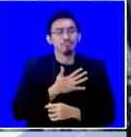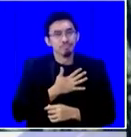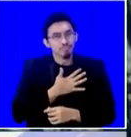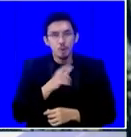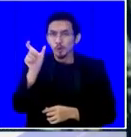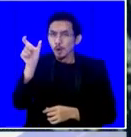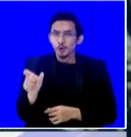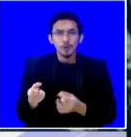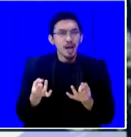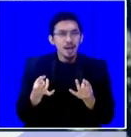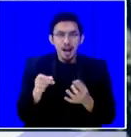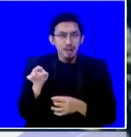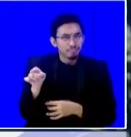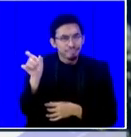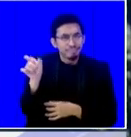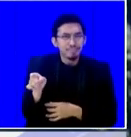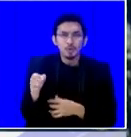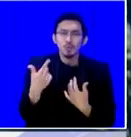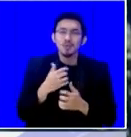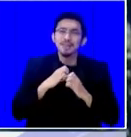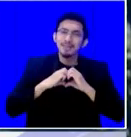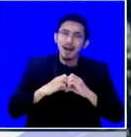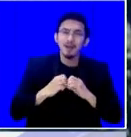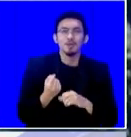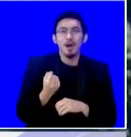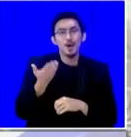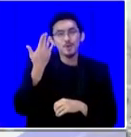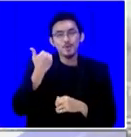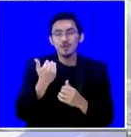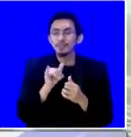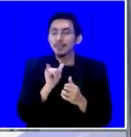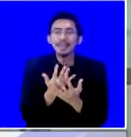Sarinah pula yang menanamkan kecintaan Soekarno pada rakyat kecil.